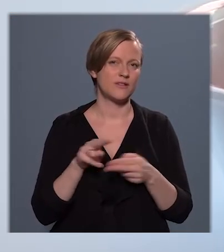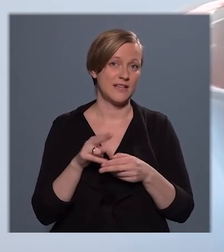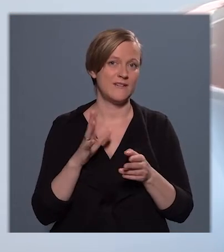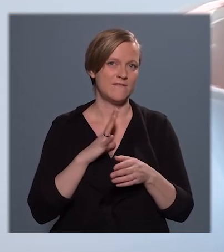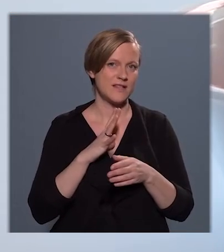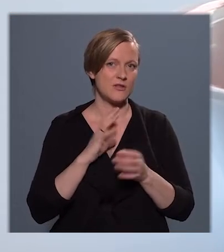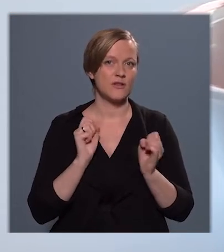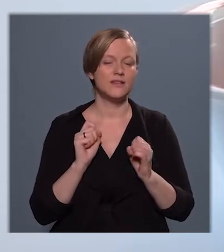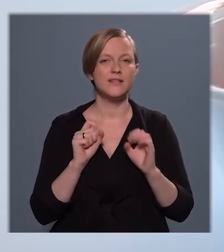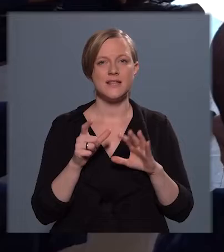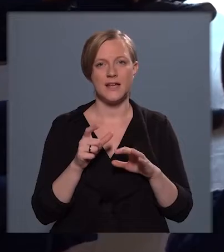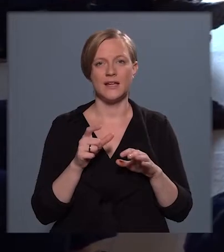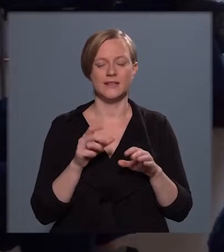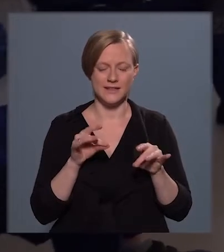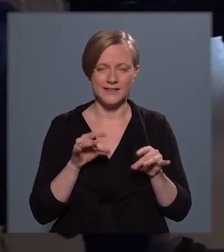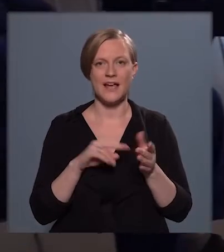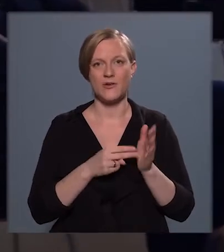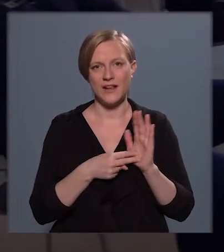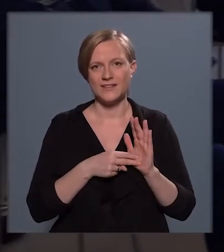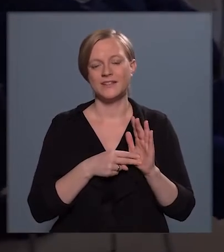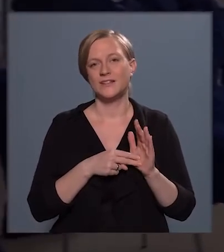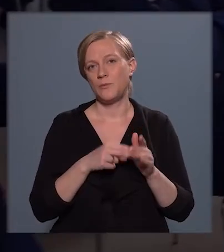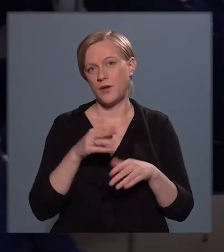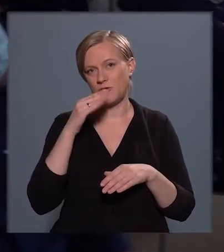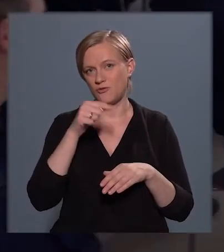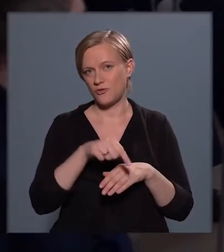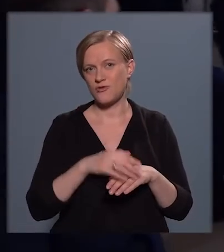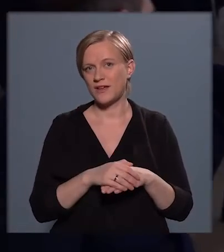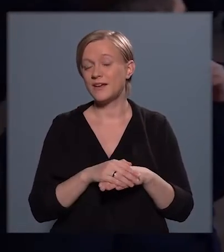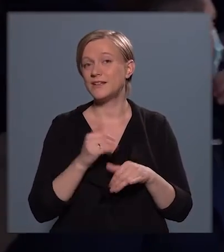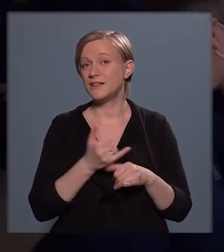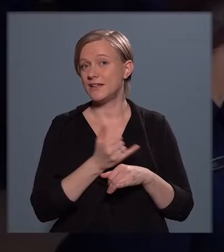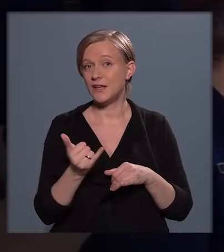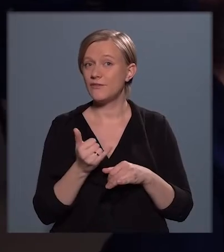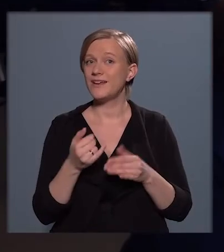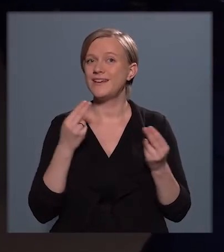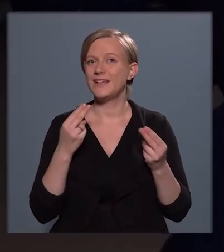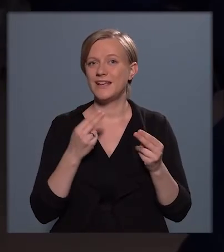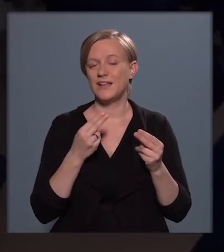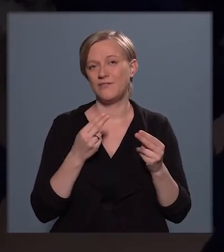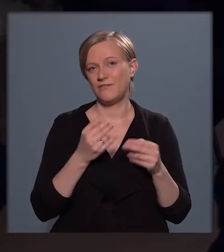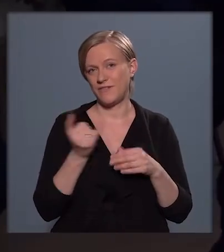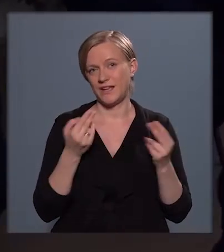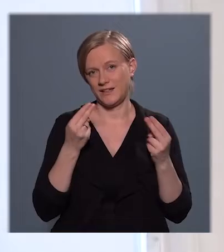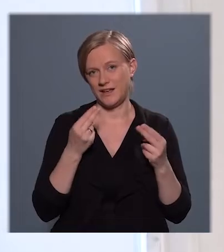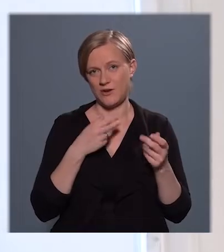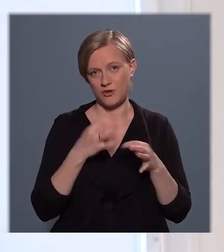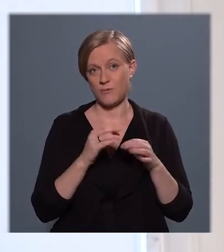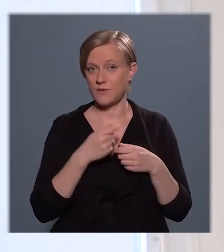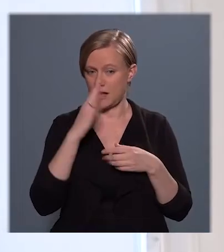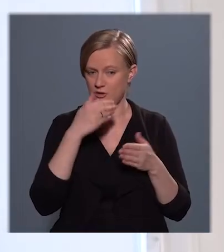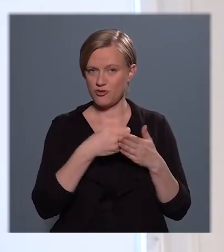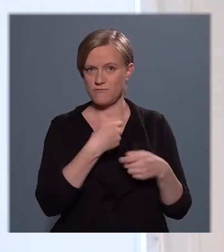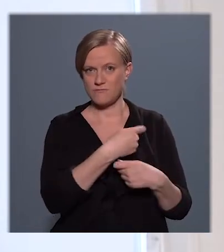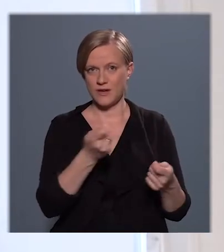10. kerületi hivatásos tűzoltóság parancsnokságán az idei évértékelő eseményen is osztottak ki elismerő díjakat. A